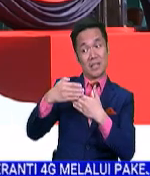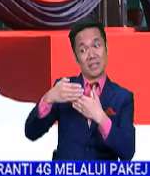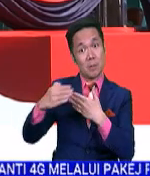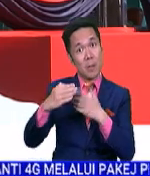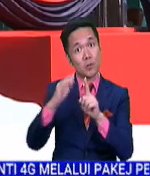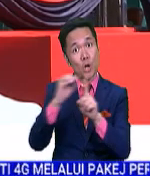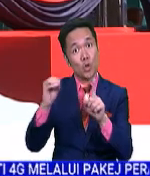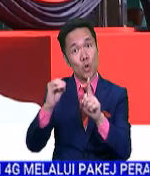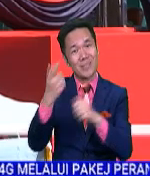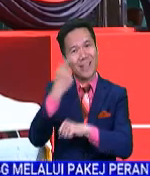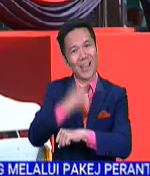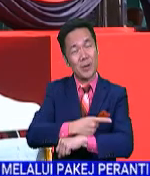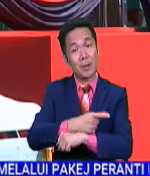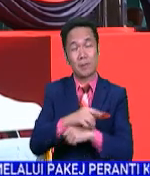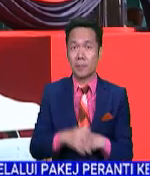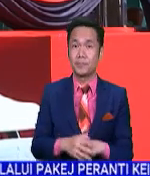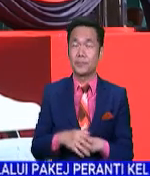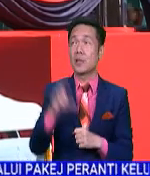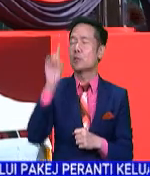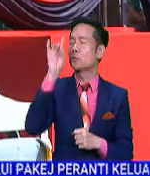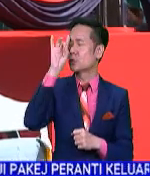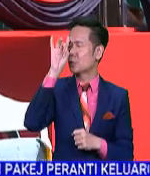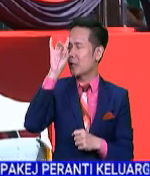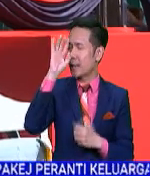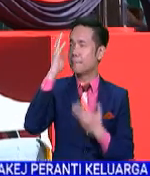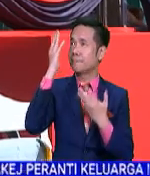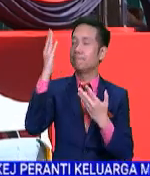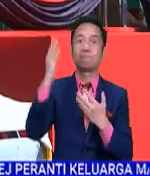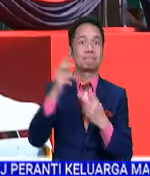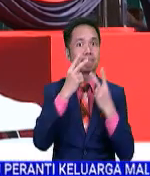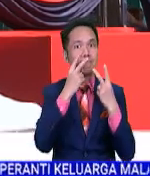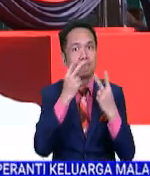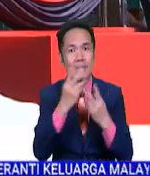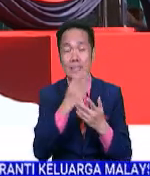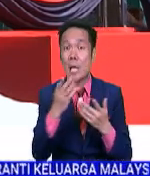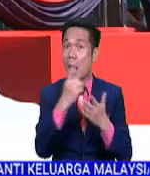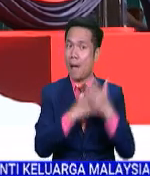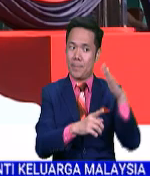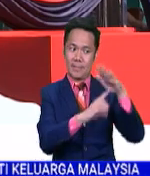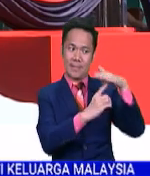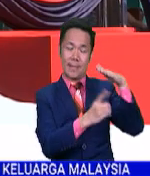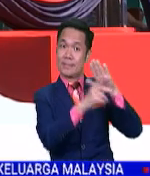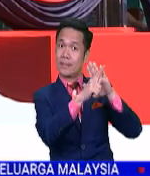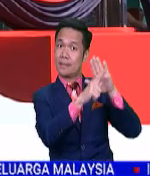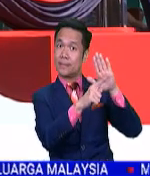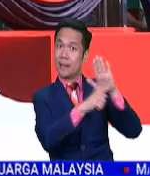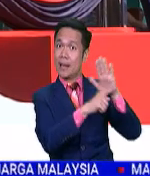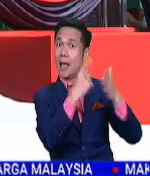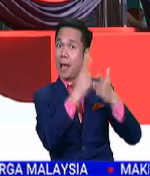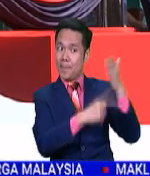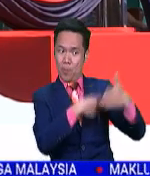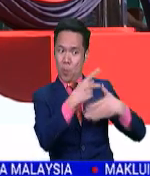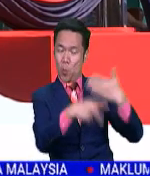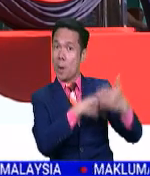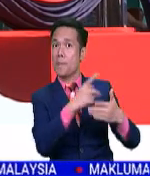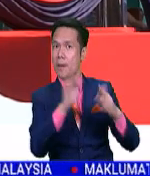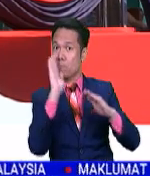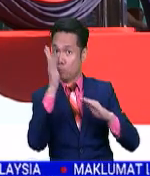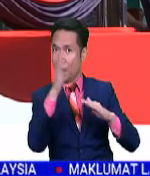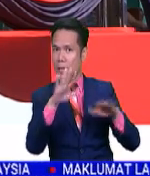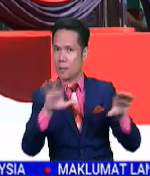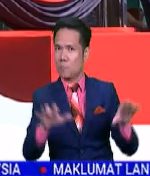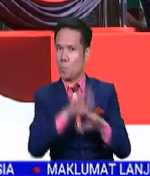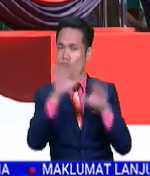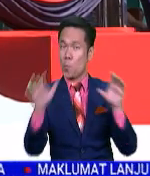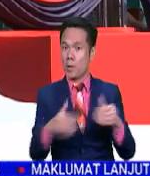kita. Dan insyaAllah saya sendiri akan melihat apakah dasar dan inisiatif yang boleh